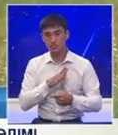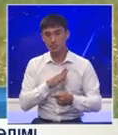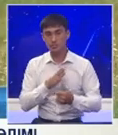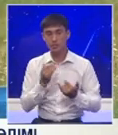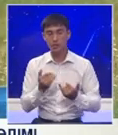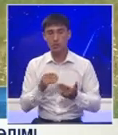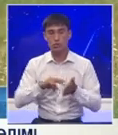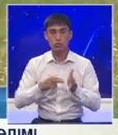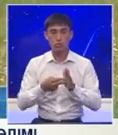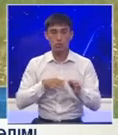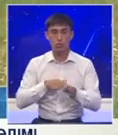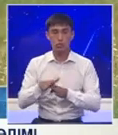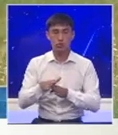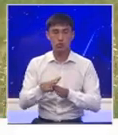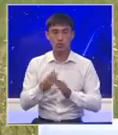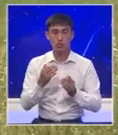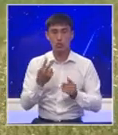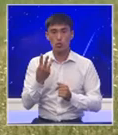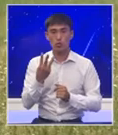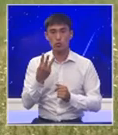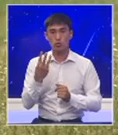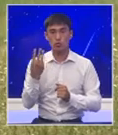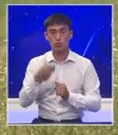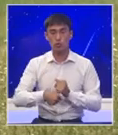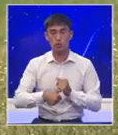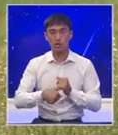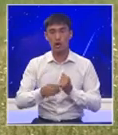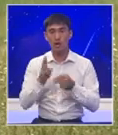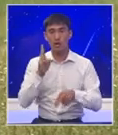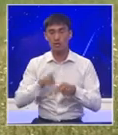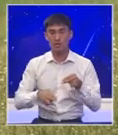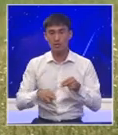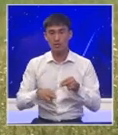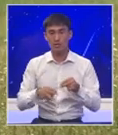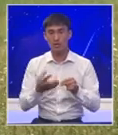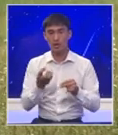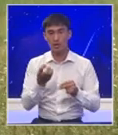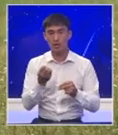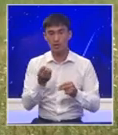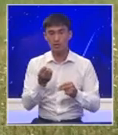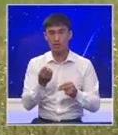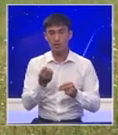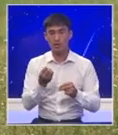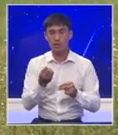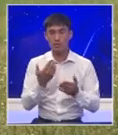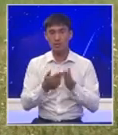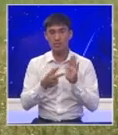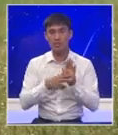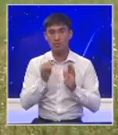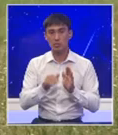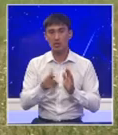Енді жоспар бойынша осы 3-ші 90 аяғына дейін тағы да бір шамамен 8